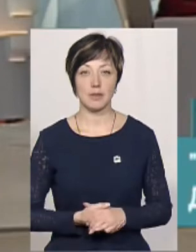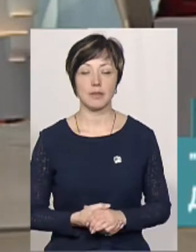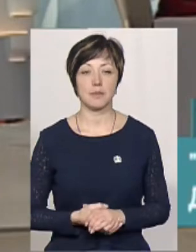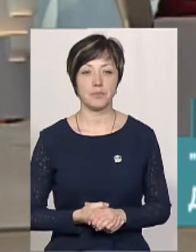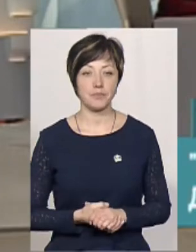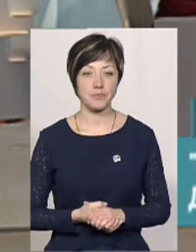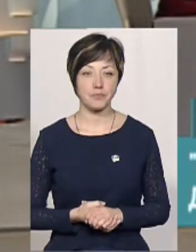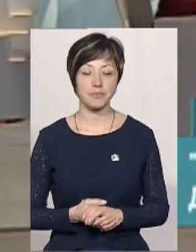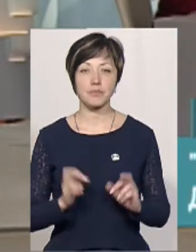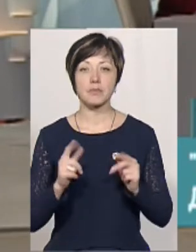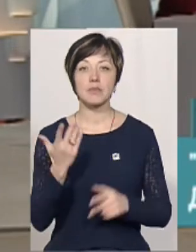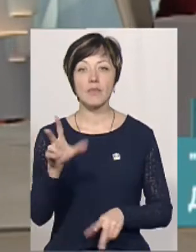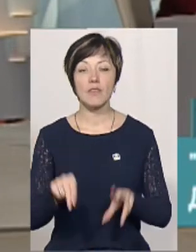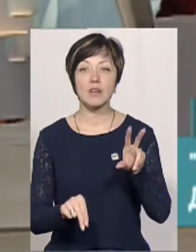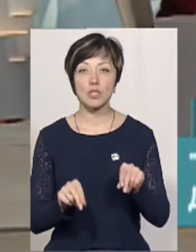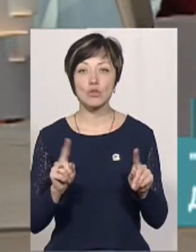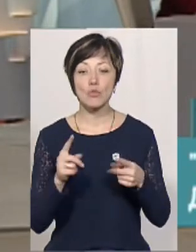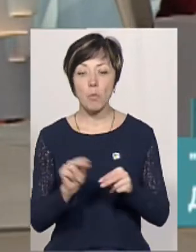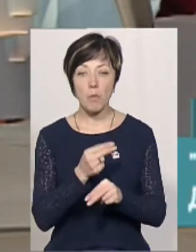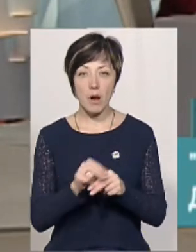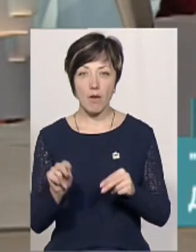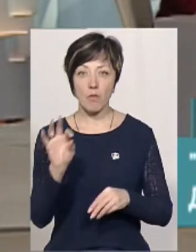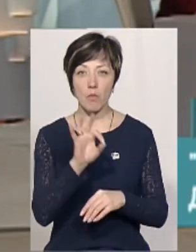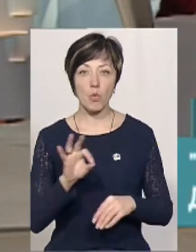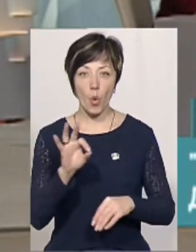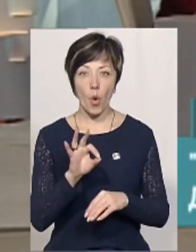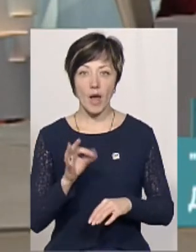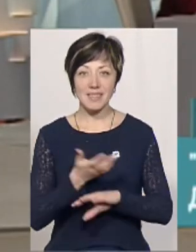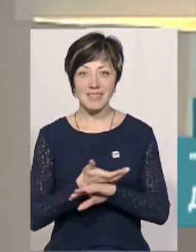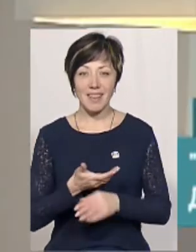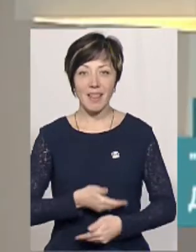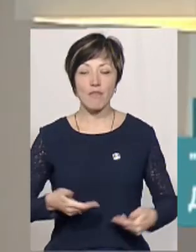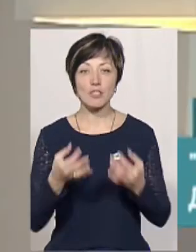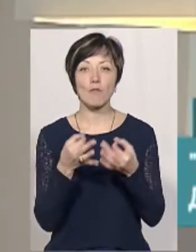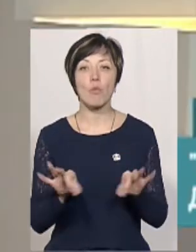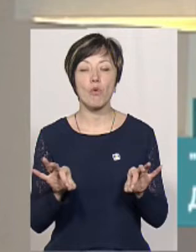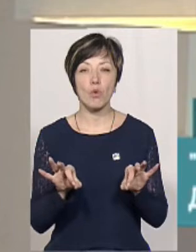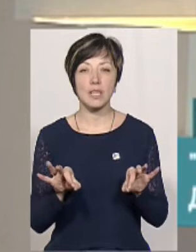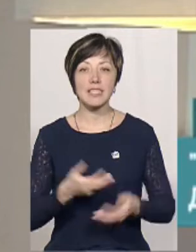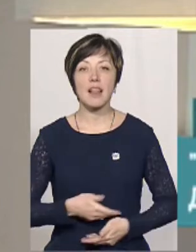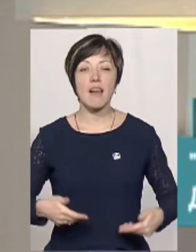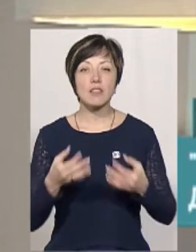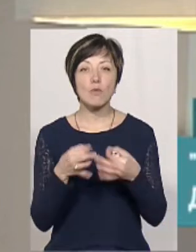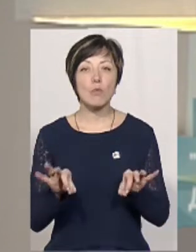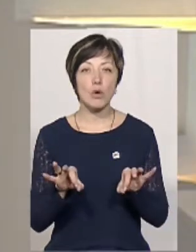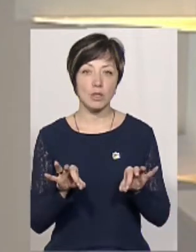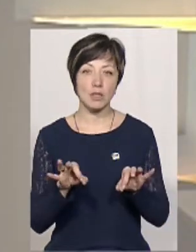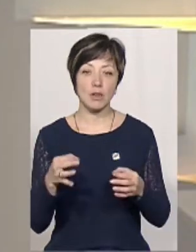відповідальність. Як вважаєте, чому поправки саме стосовно статевої свободи викликали таке жваве обговорення